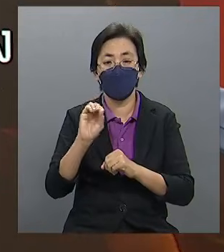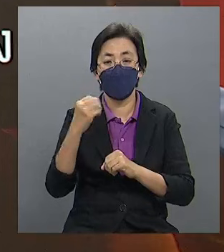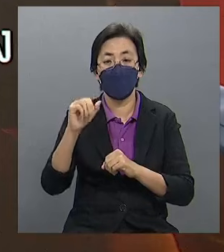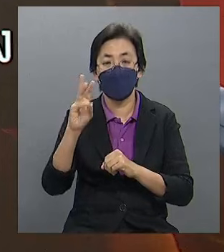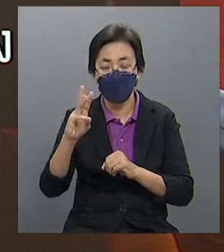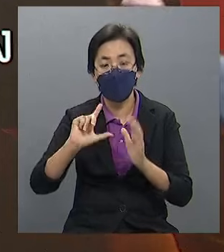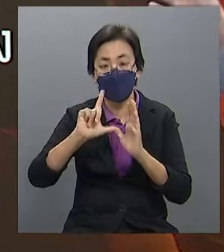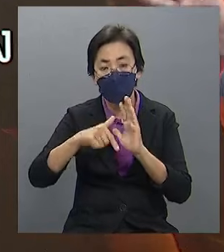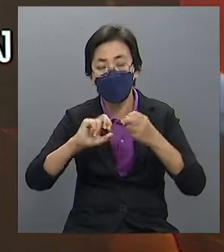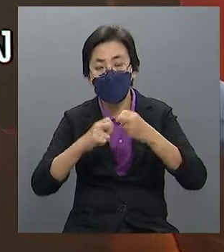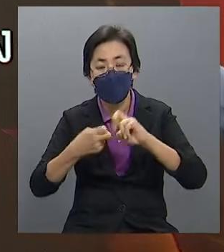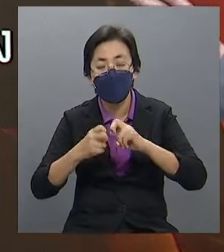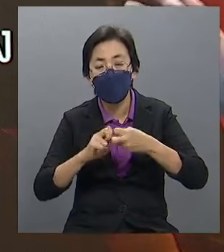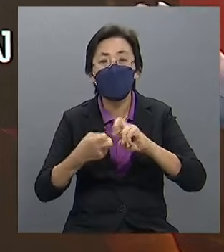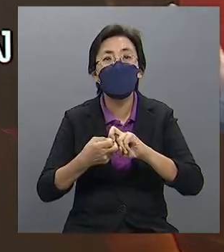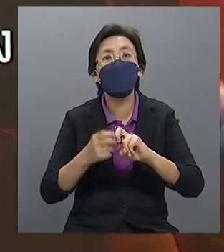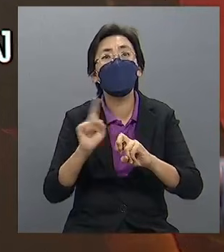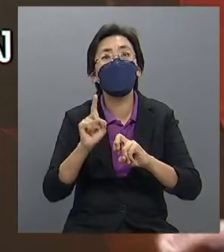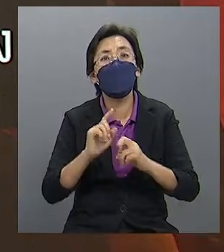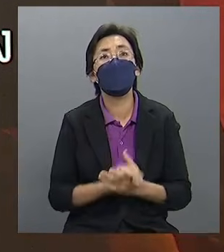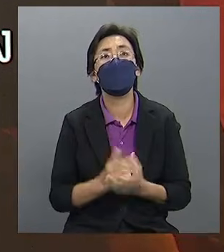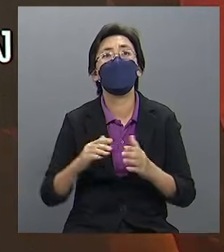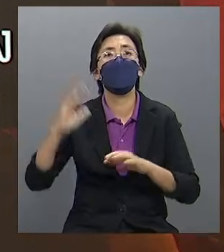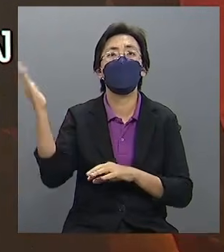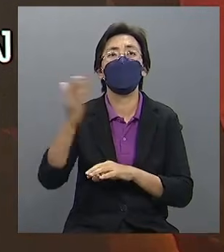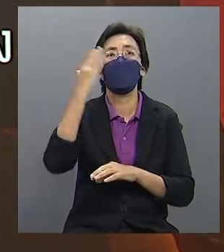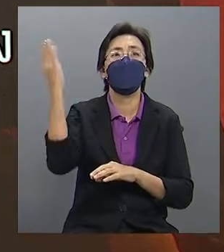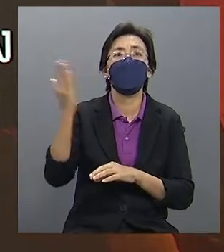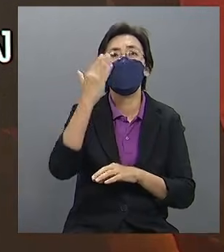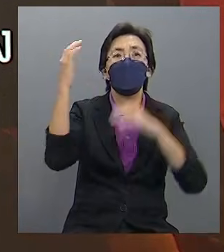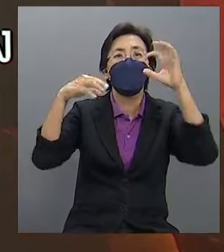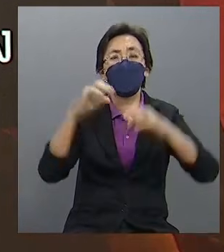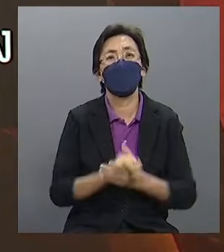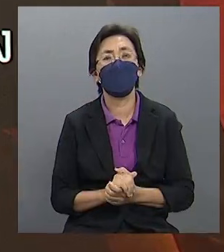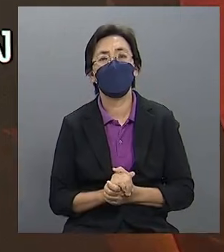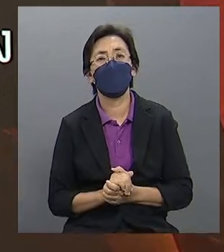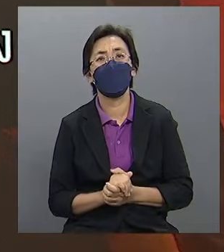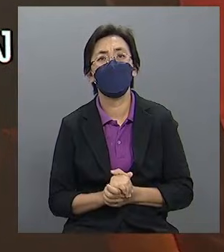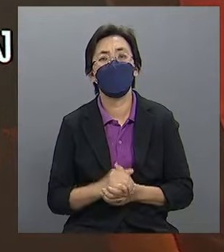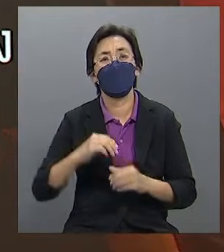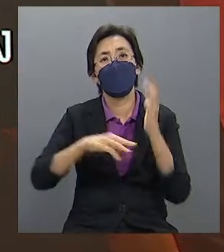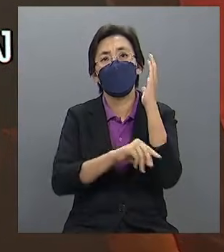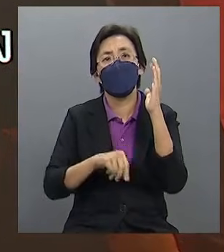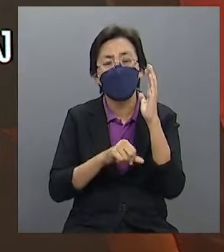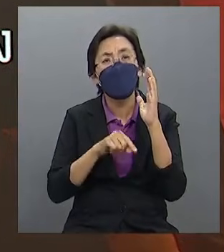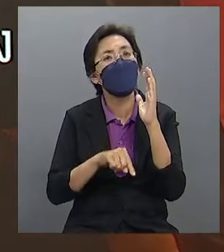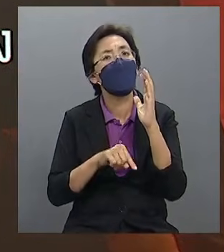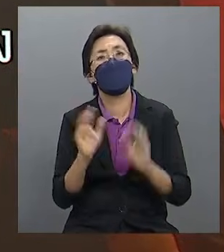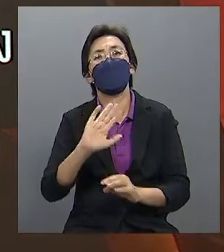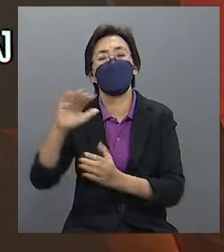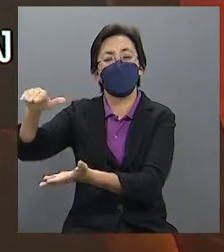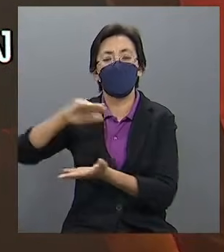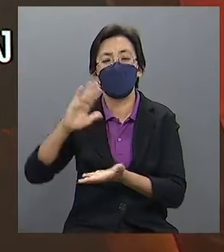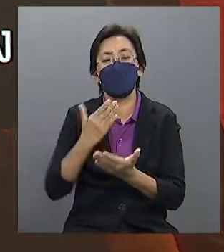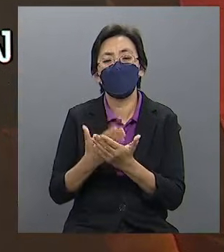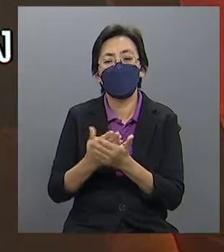ทางธรรมชาตินะคะตามมาด้วยการห้ามนำเข้าปุ๋ยเคมีเมื่อปีที่แล้วเพราะว่าต้องการประหยัดเงินสำรองแต่มาตรการ